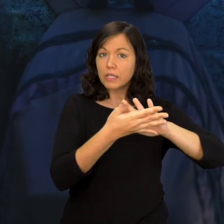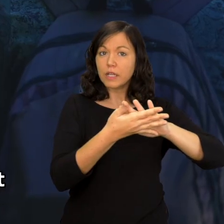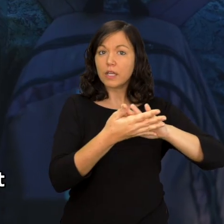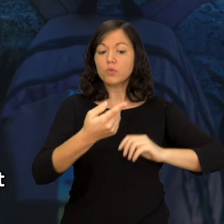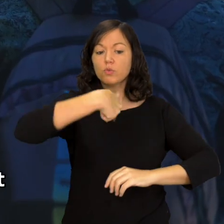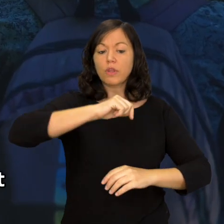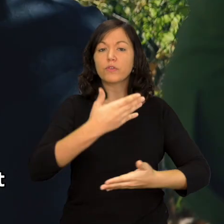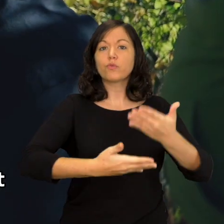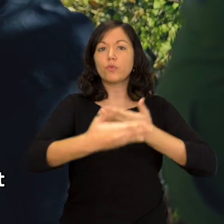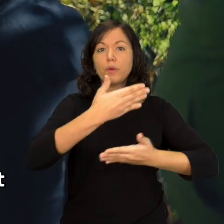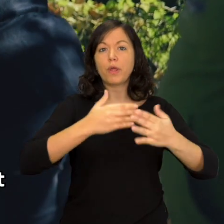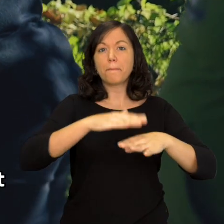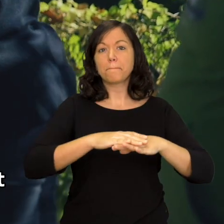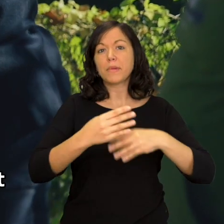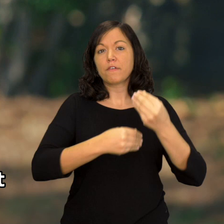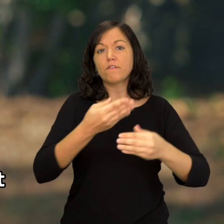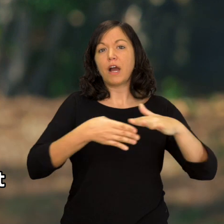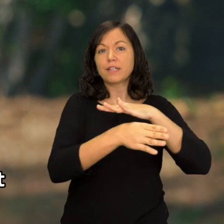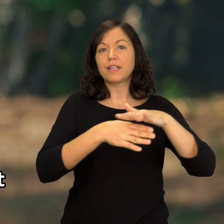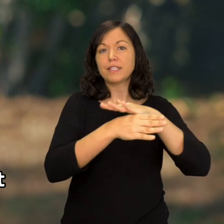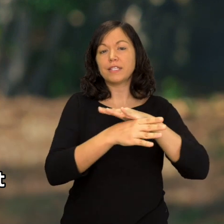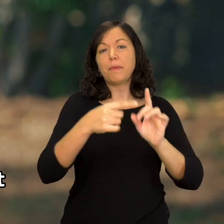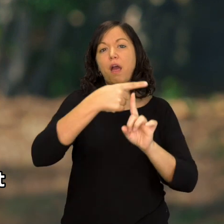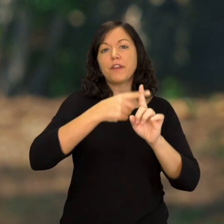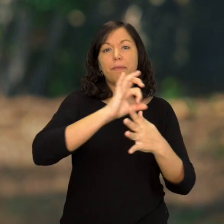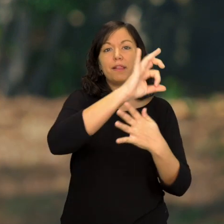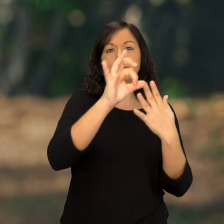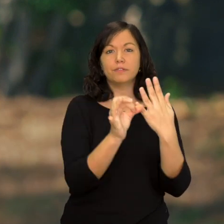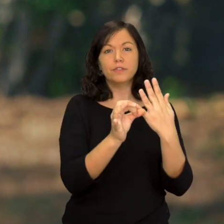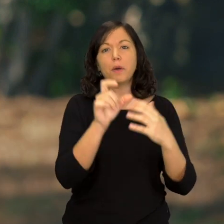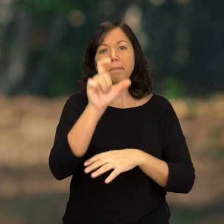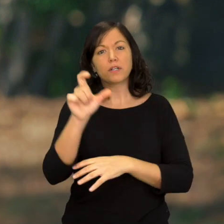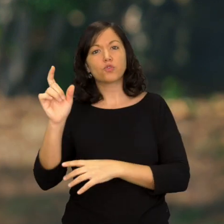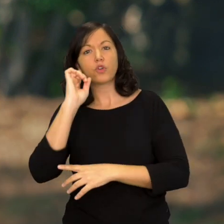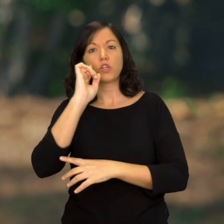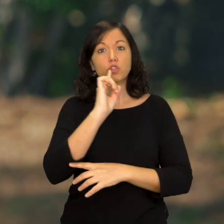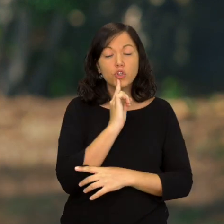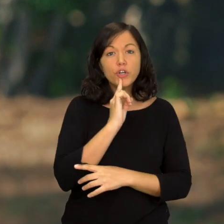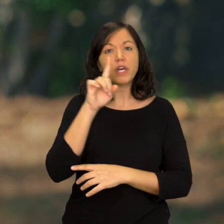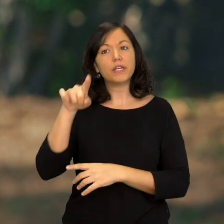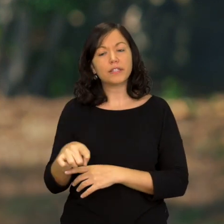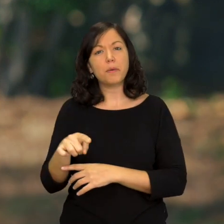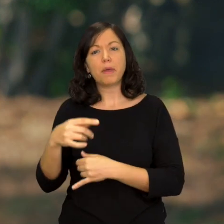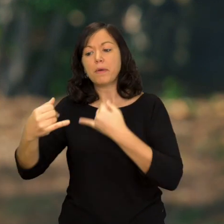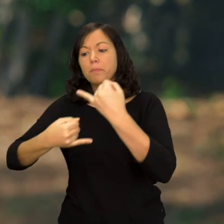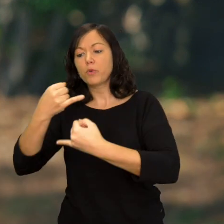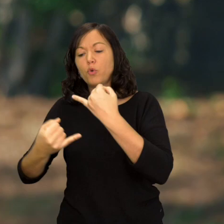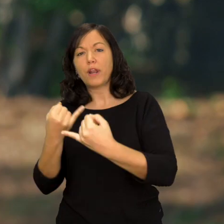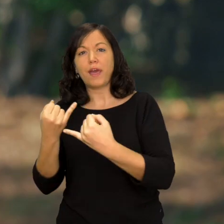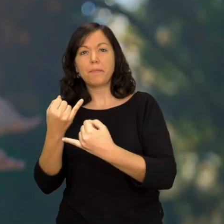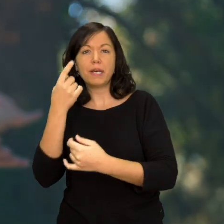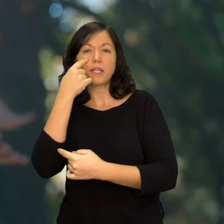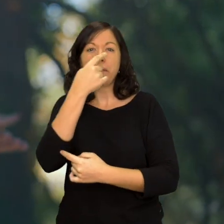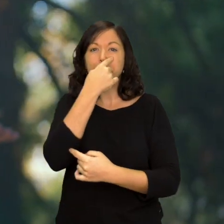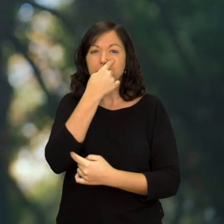Multisigmes estem col·laborant en poder fer accessible a nivell sensorial per a les persones sordes i per a les persones amb problemes visuals o